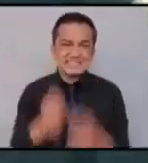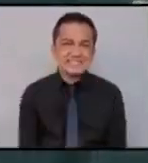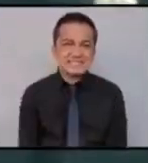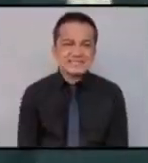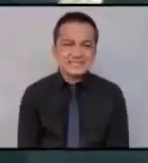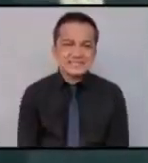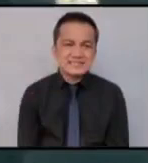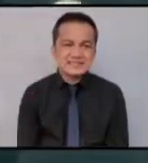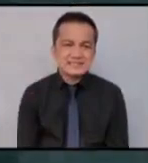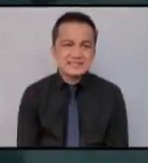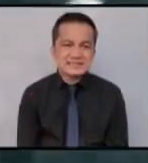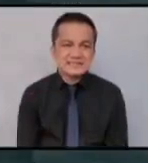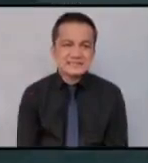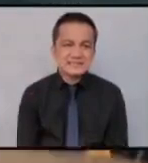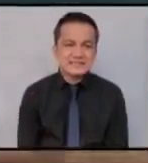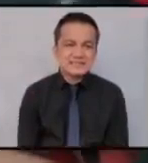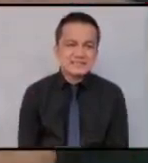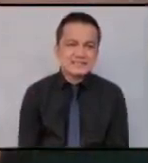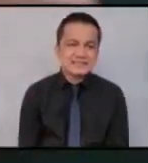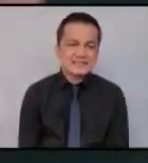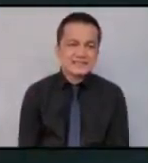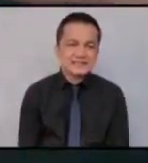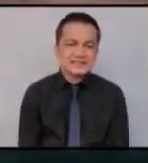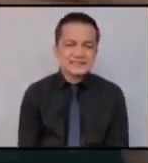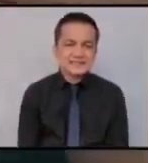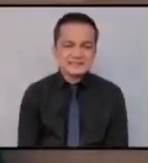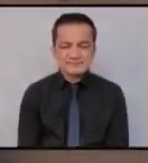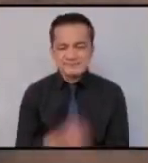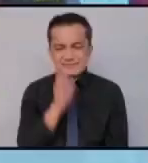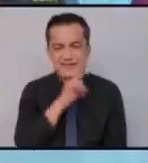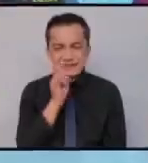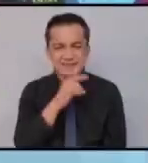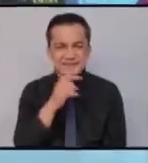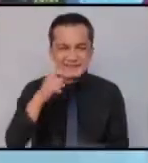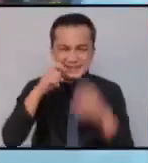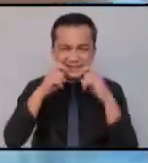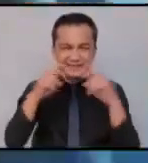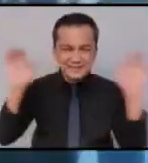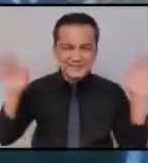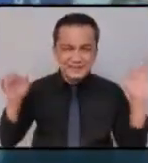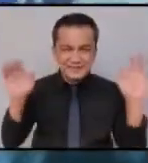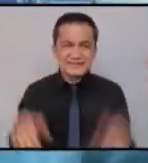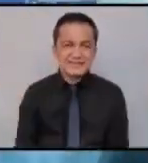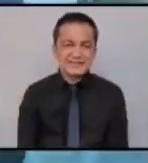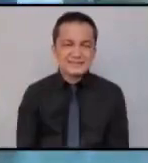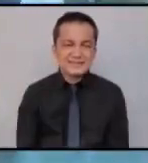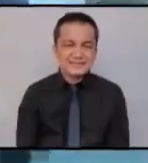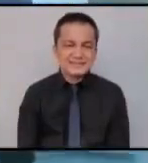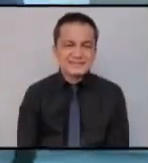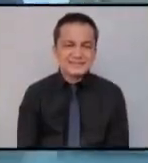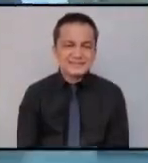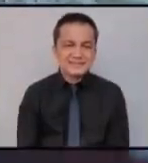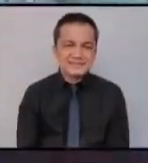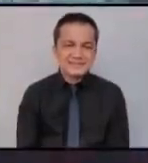o. Gawin tayo naman ng ngipin nung ano, paniki. Parang siyempre, ano. Siyempre, maliit lang. Parang naka-veneers. Parang